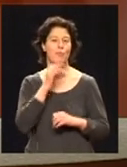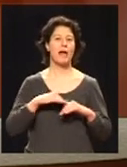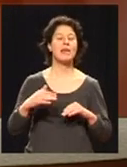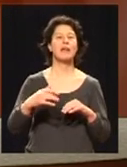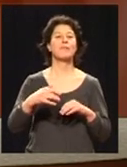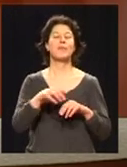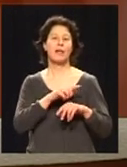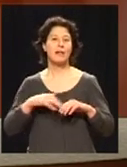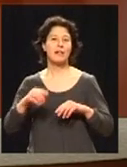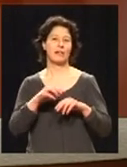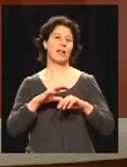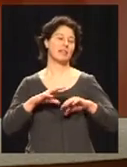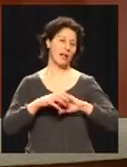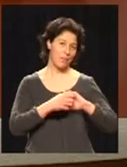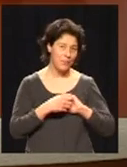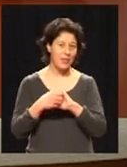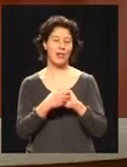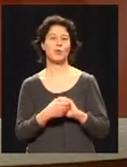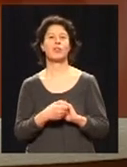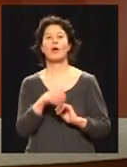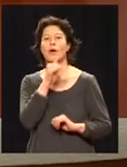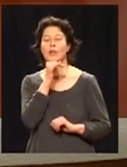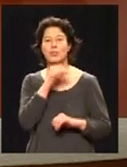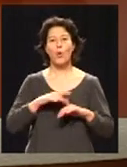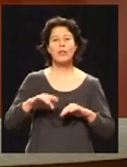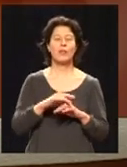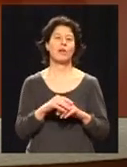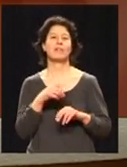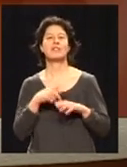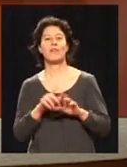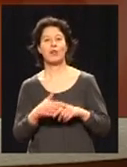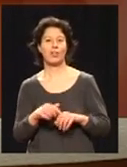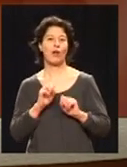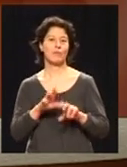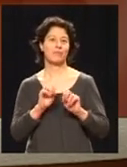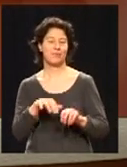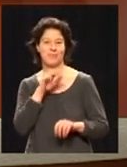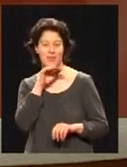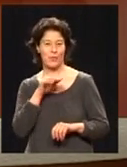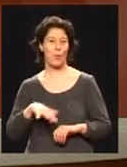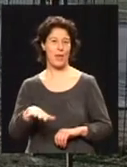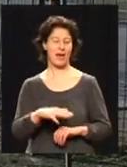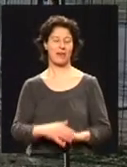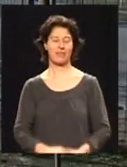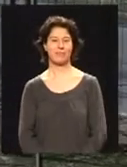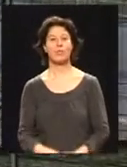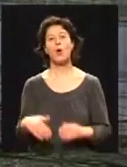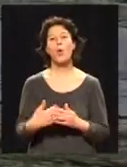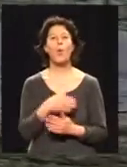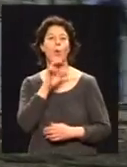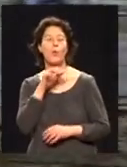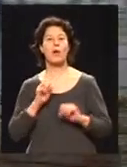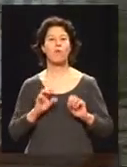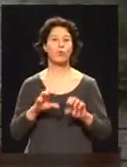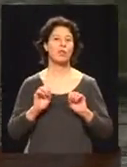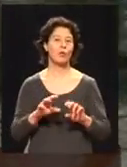részi önkormányzattal karöltve. A Bőröndös utcai zöld területen ezentúl zavartalanul szaladgálhatnak a négylábúak. Új